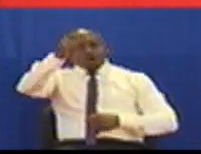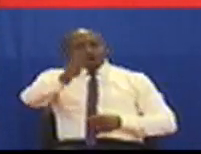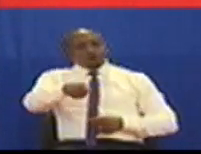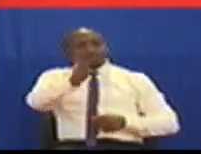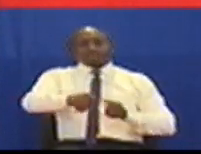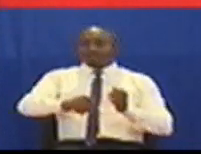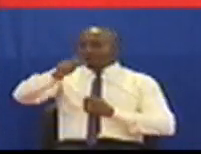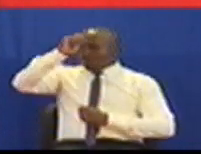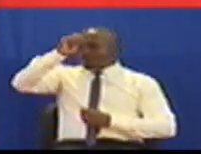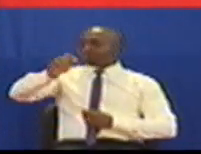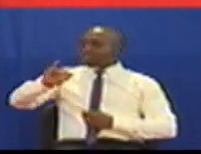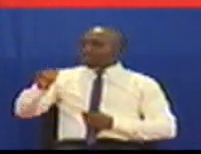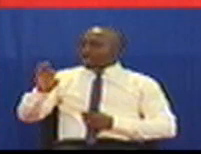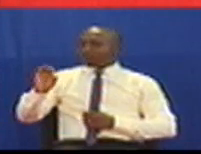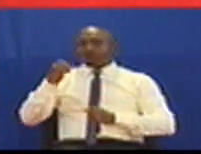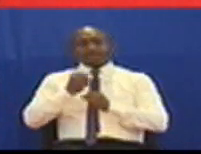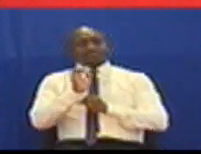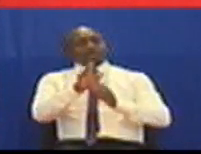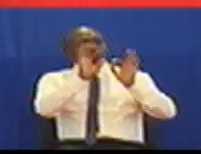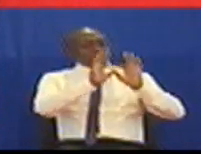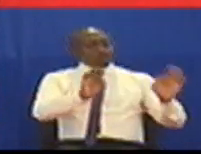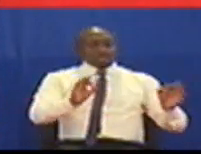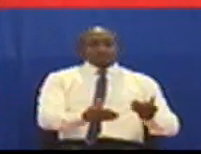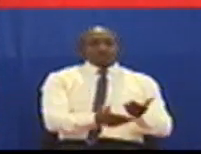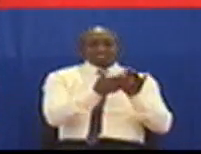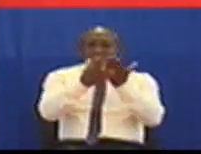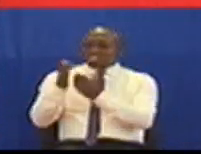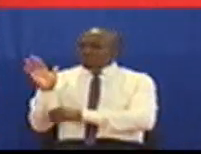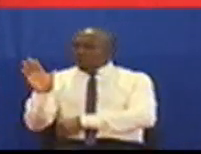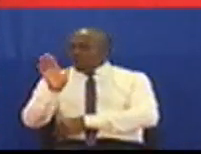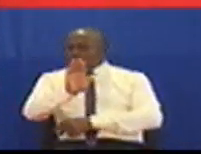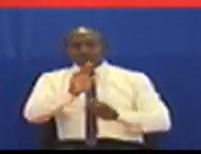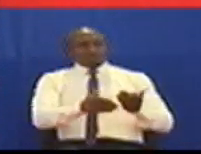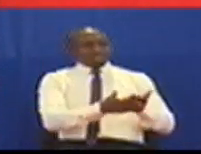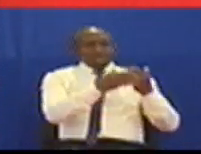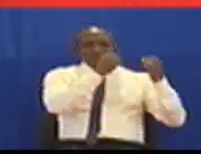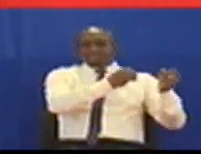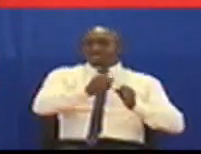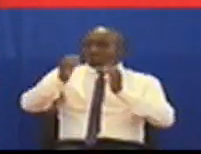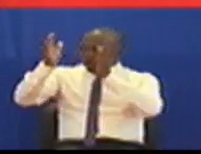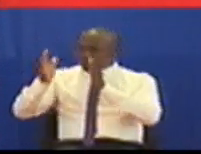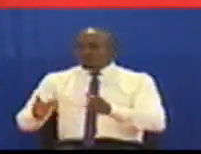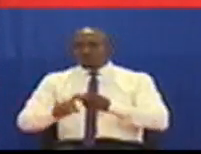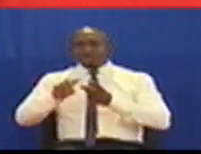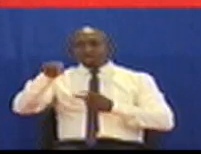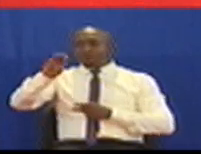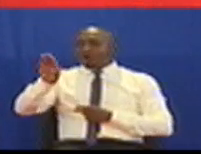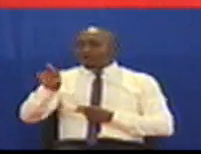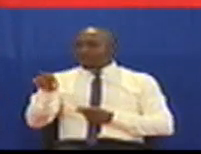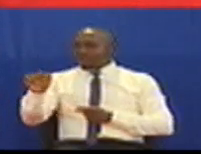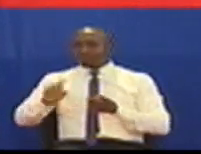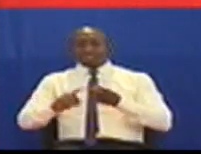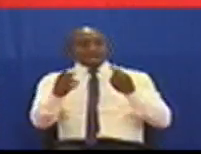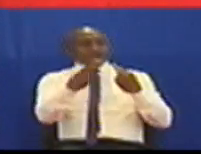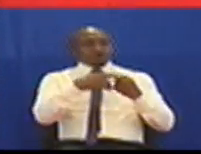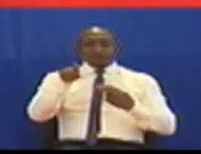kazi kubwa sana ukisaidiwa na mheshimiwa Kandege, mheshimiwa Waitara, mtendaji mkuu Nyamuhanga, wote kina Dr.